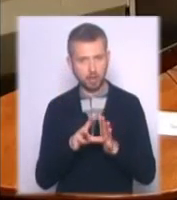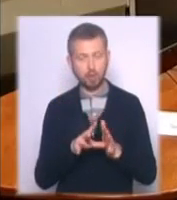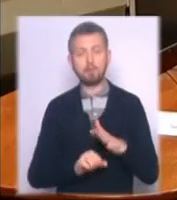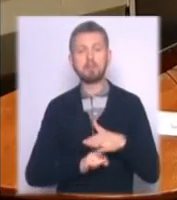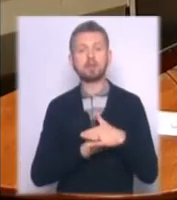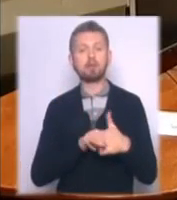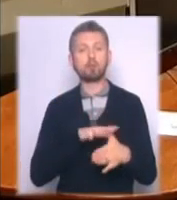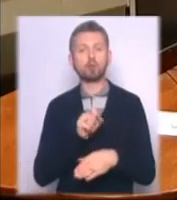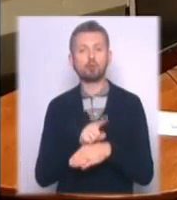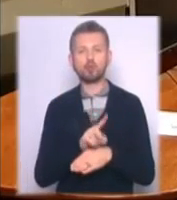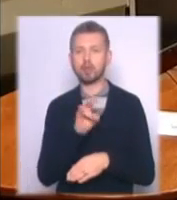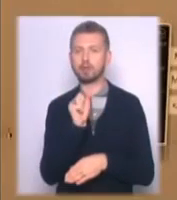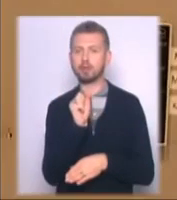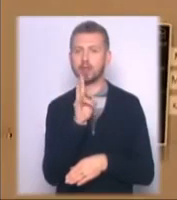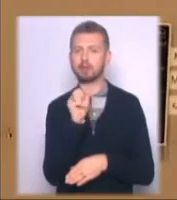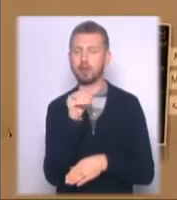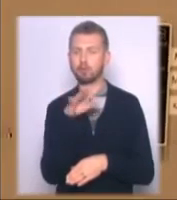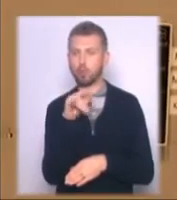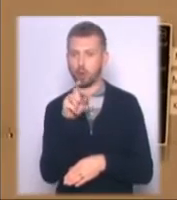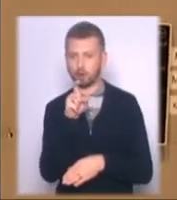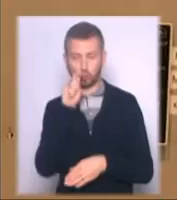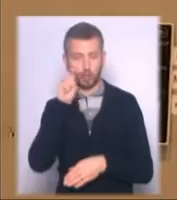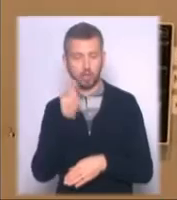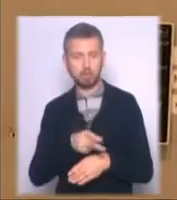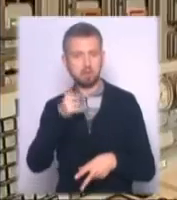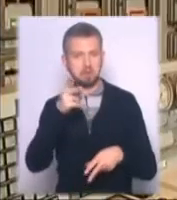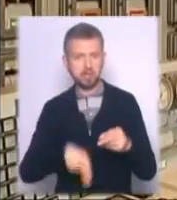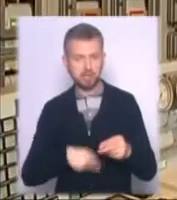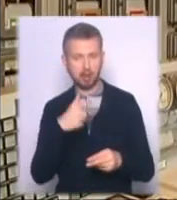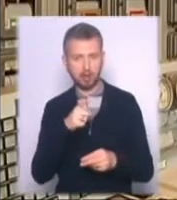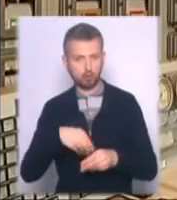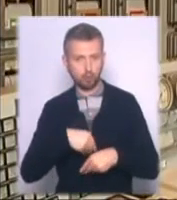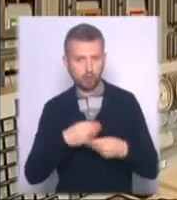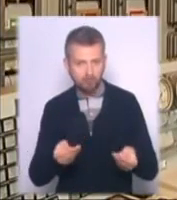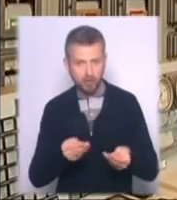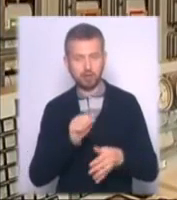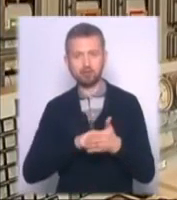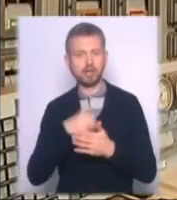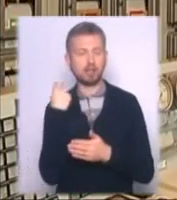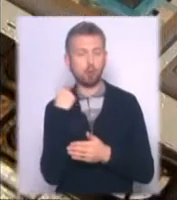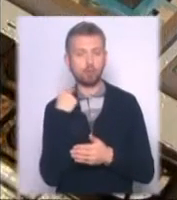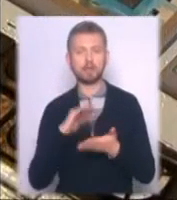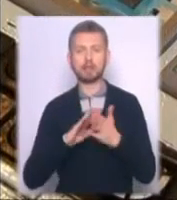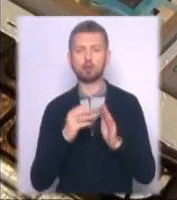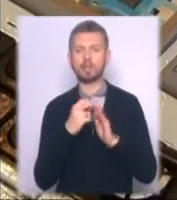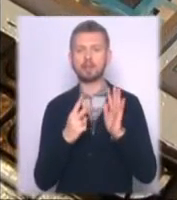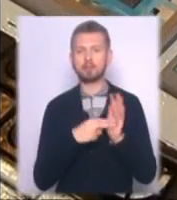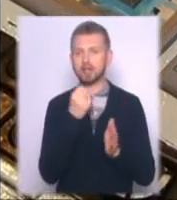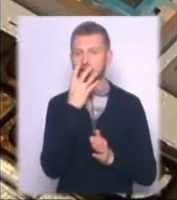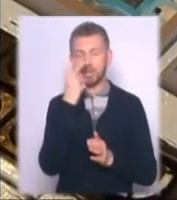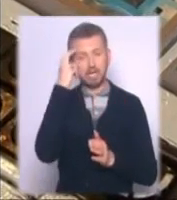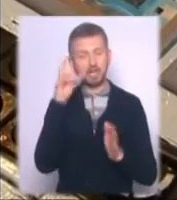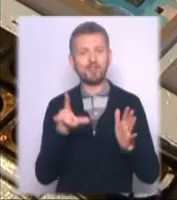стало доручення НАК «Нафтогаз України» припинити газопостачання через заборгованість. Станом на 17 квітня «Київенерго» винне за газ,